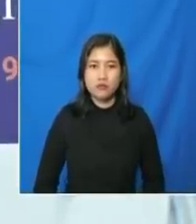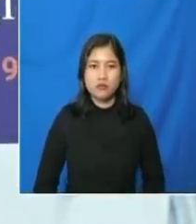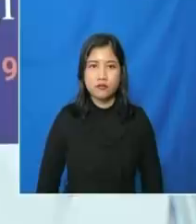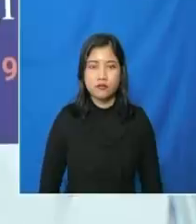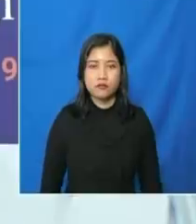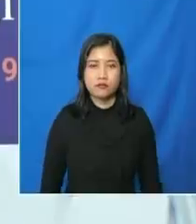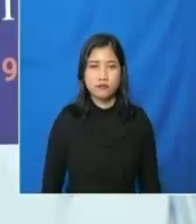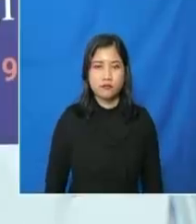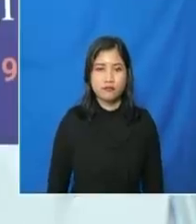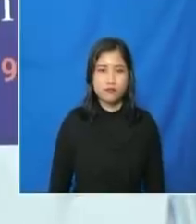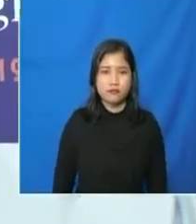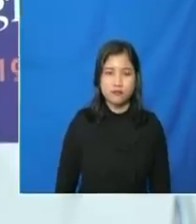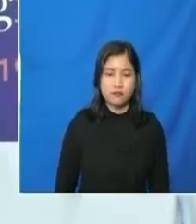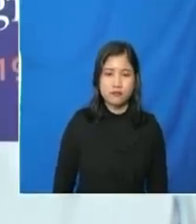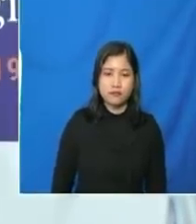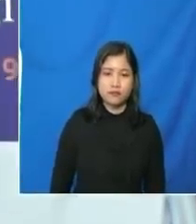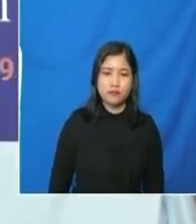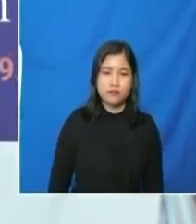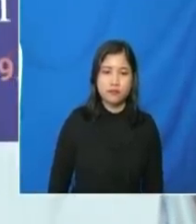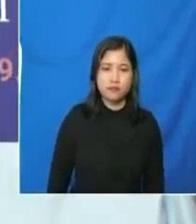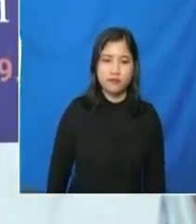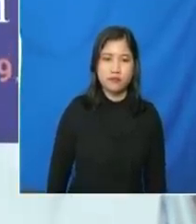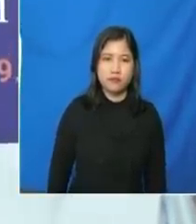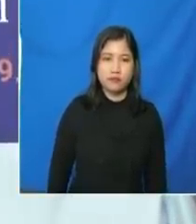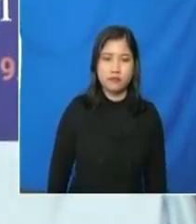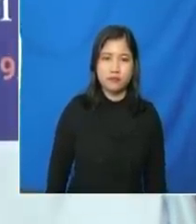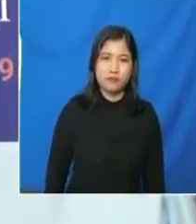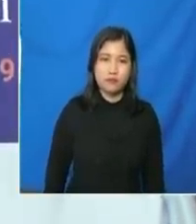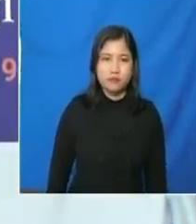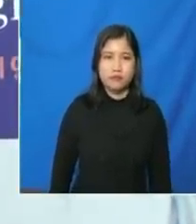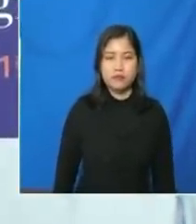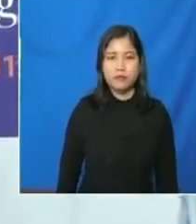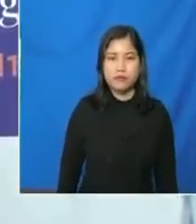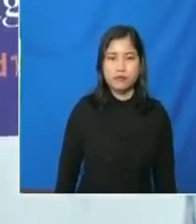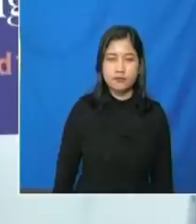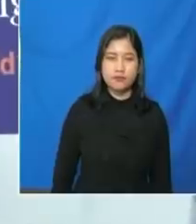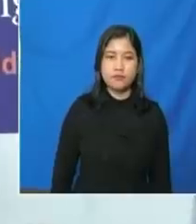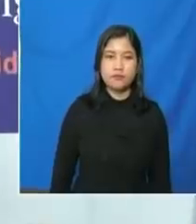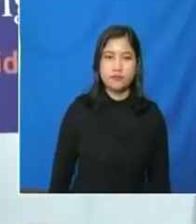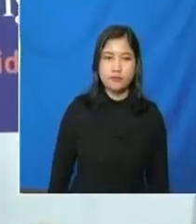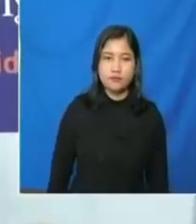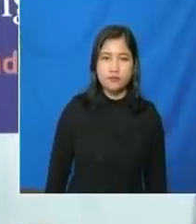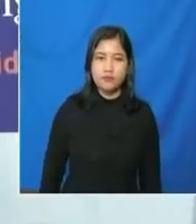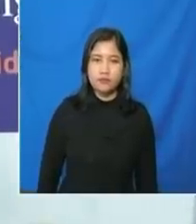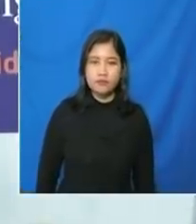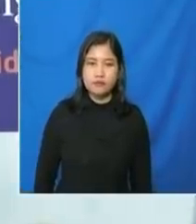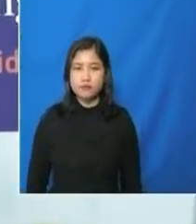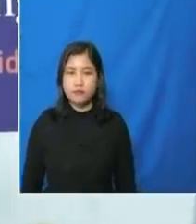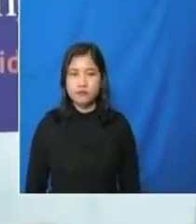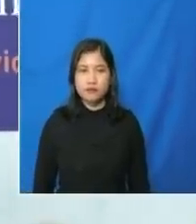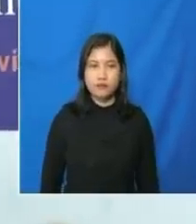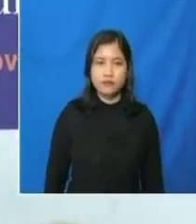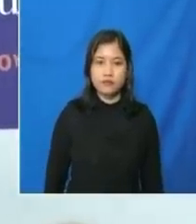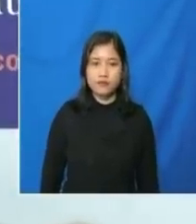Hai semuanya saya selain pasien meninggal dunia juru bicara pemerintah untuk penanganan kasus Corona Ahmad yurianto juga merilis kasus